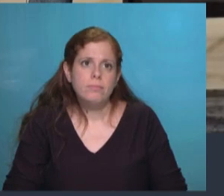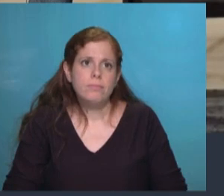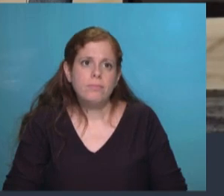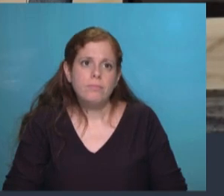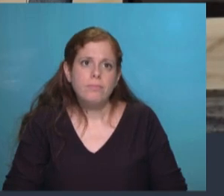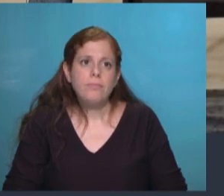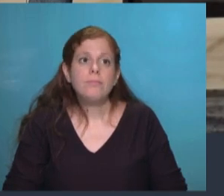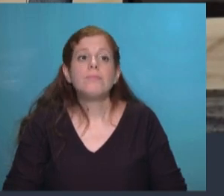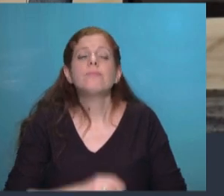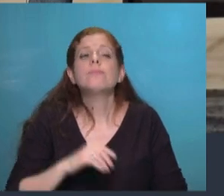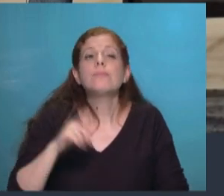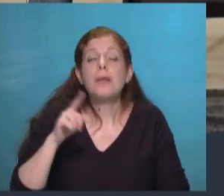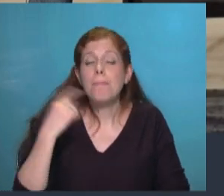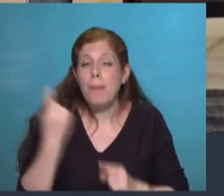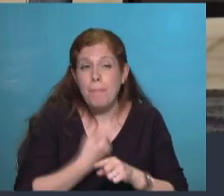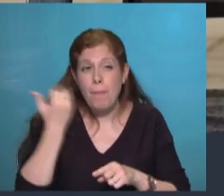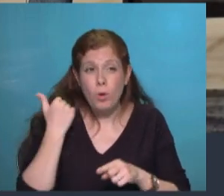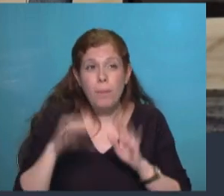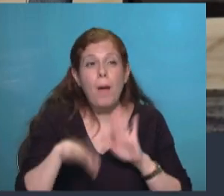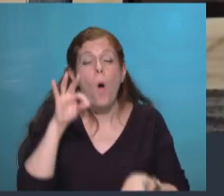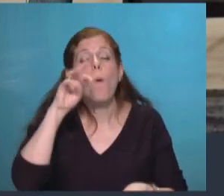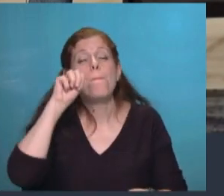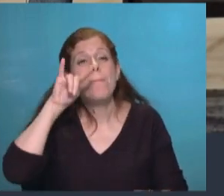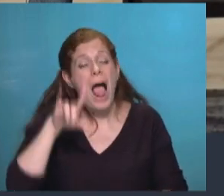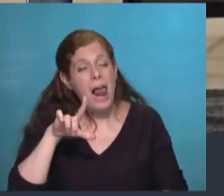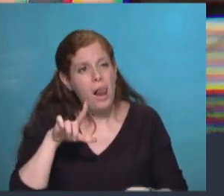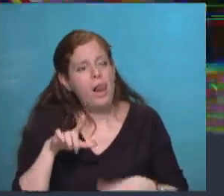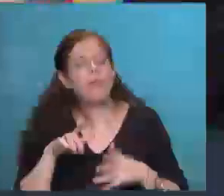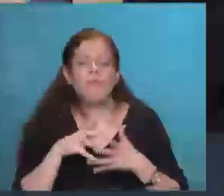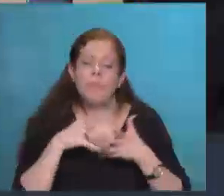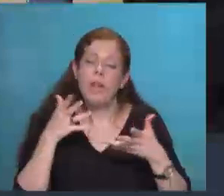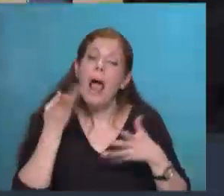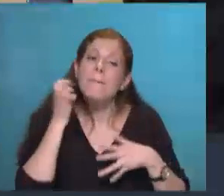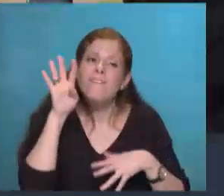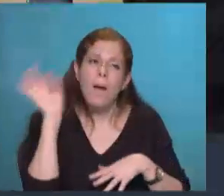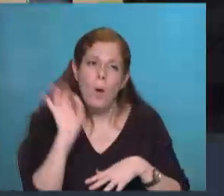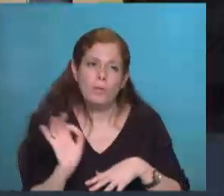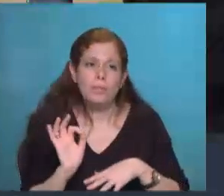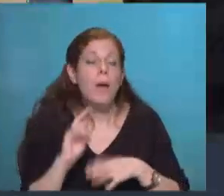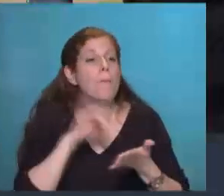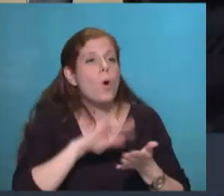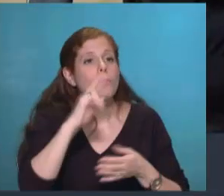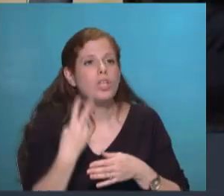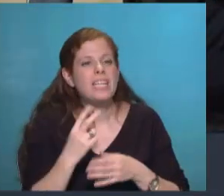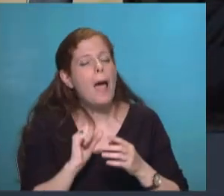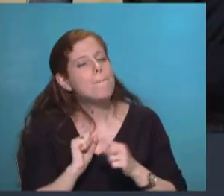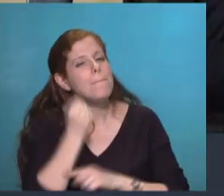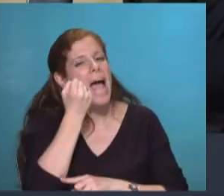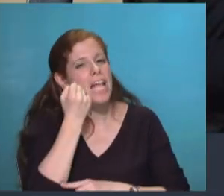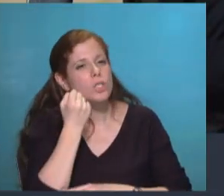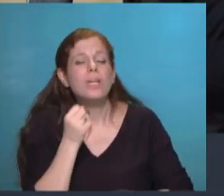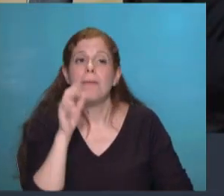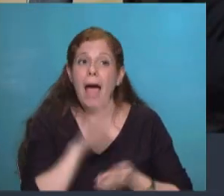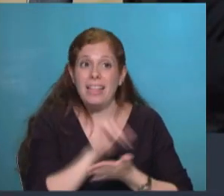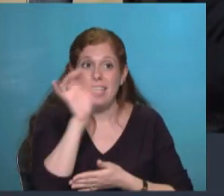אפולה בחרה בפעם הקודמת מחל ובגדול, 44%. למקום השני הגיע המחנה הציוני 11%,